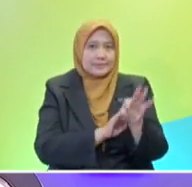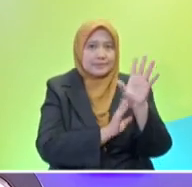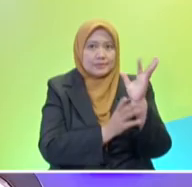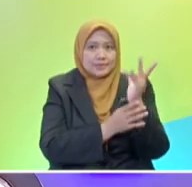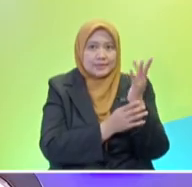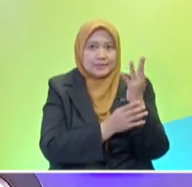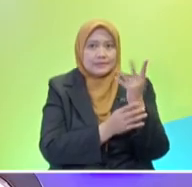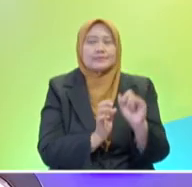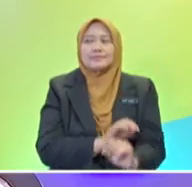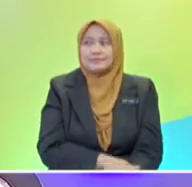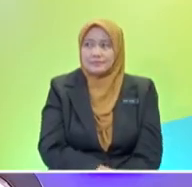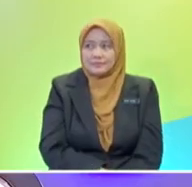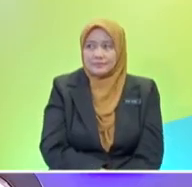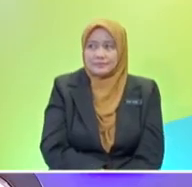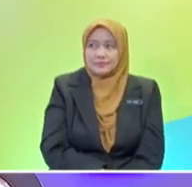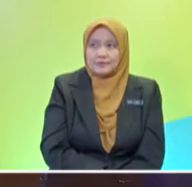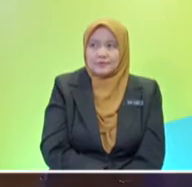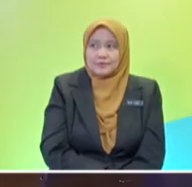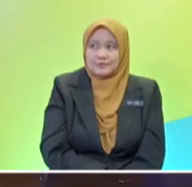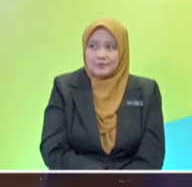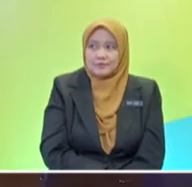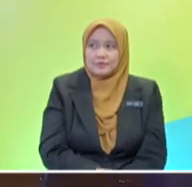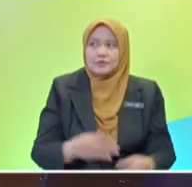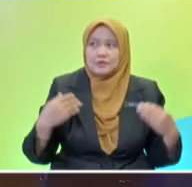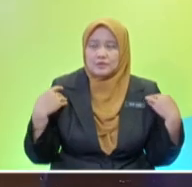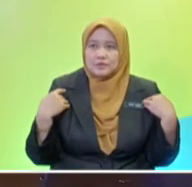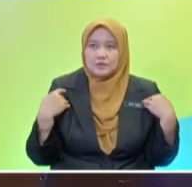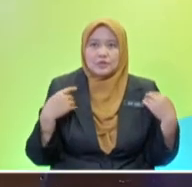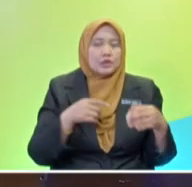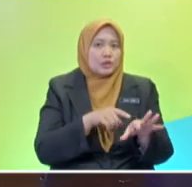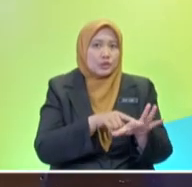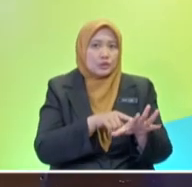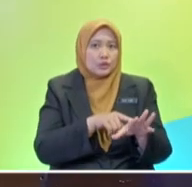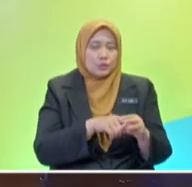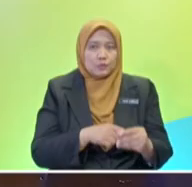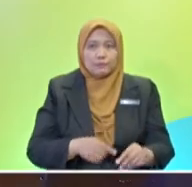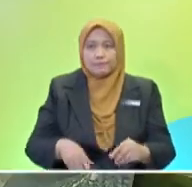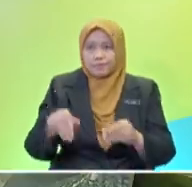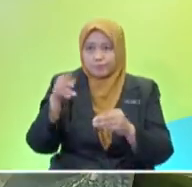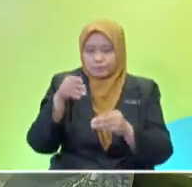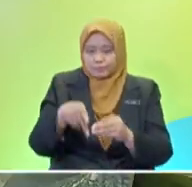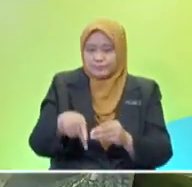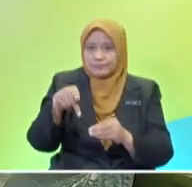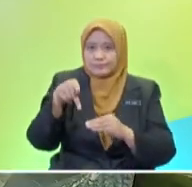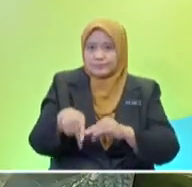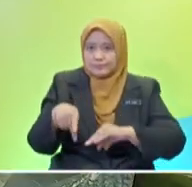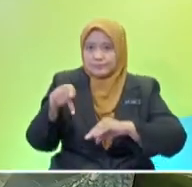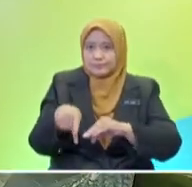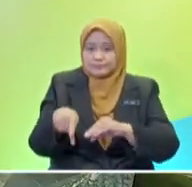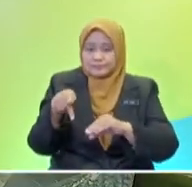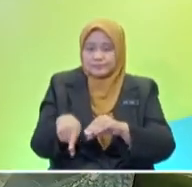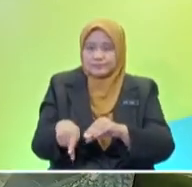jari-jari ni. Daun ubi kayu. Lagi ada daun peria. Daun peria ini ke cikgu?